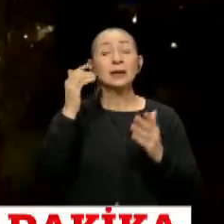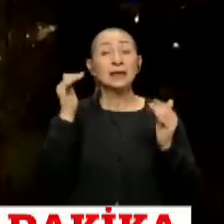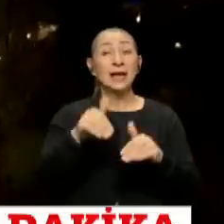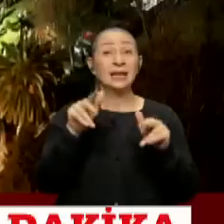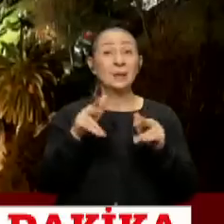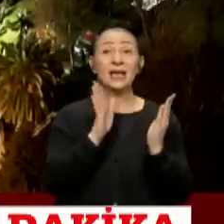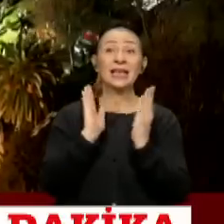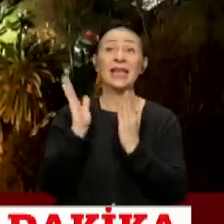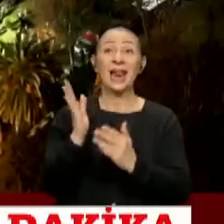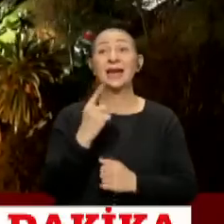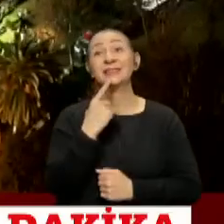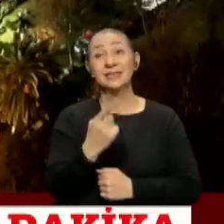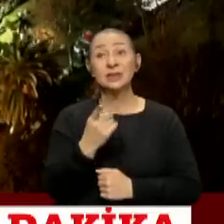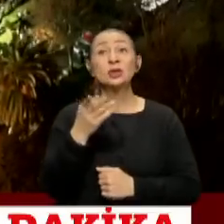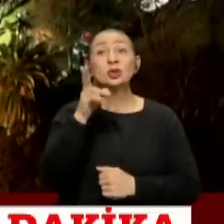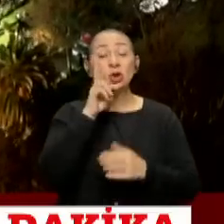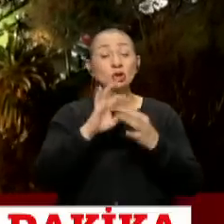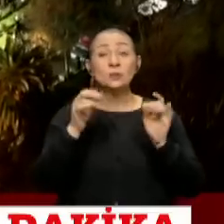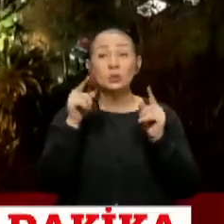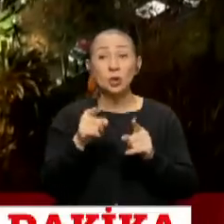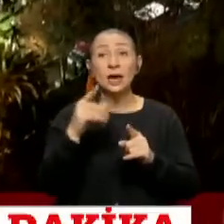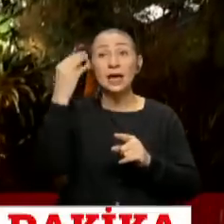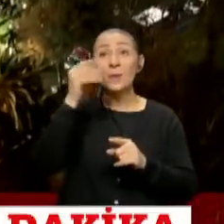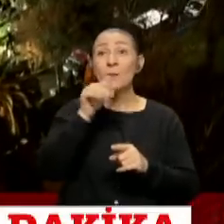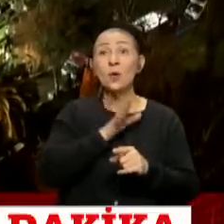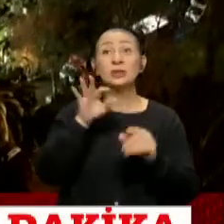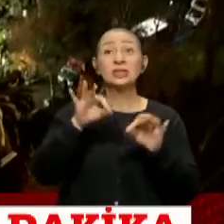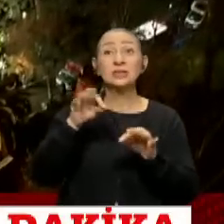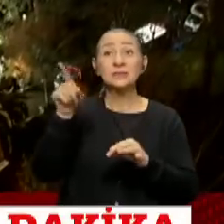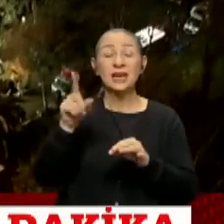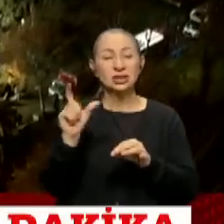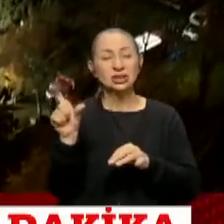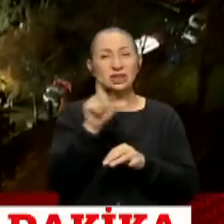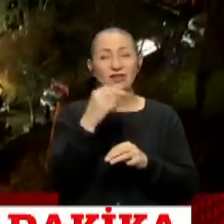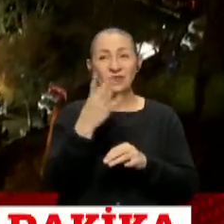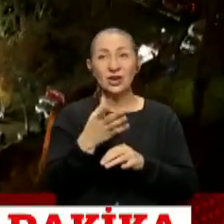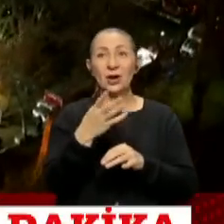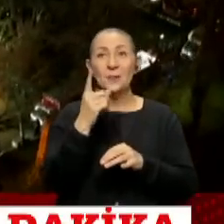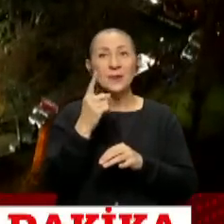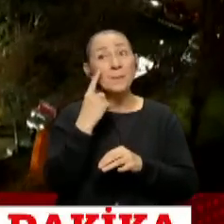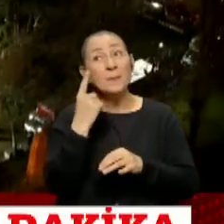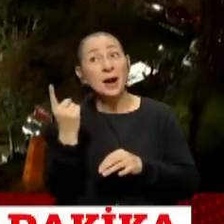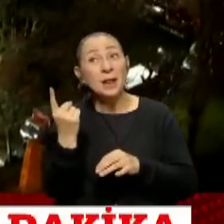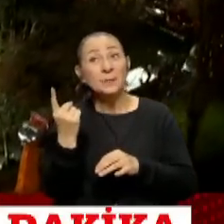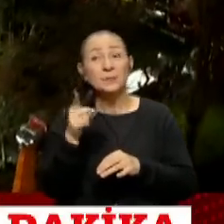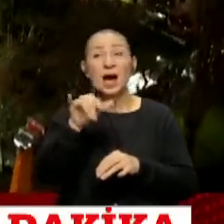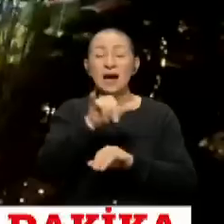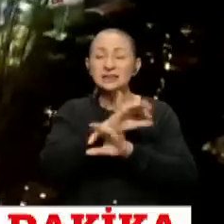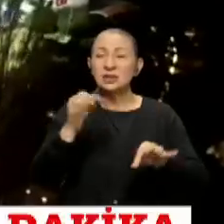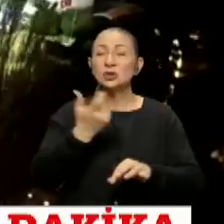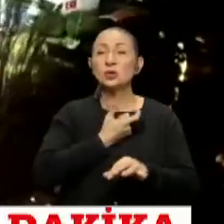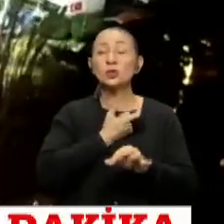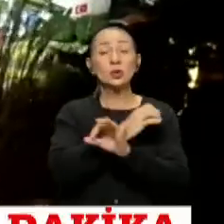Geldikleri gibi giderler dedi. Son cümlesi bu oldu ama Ekrem İmamoğlu da şimdi bu yanıt veriyor. Bir kulak kesilelim. Hukuksuz